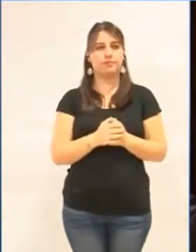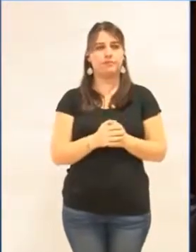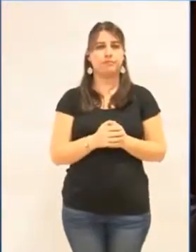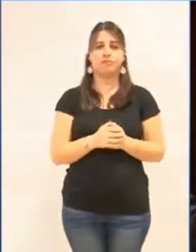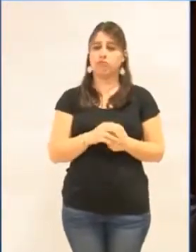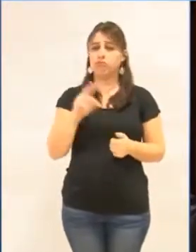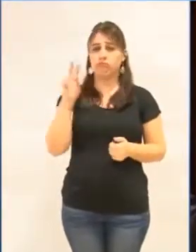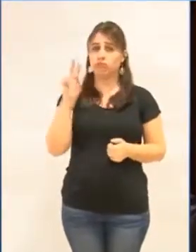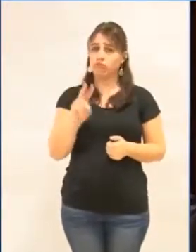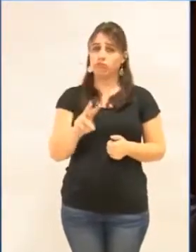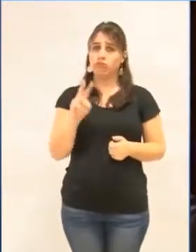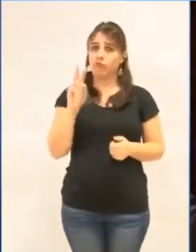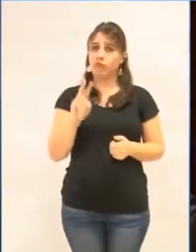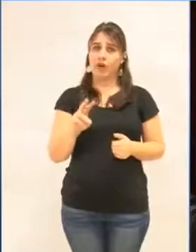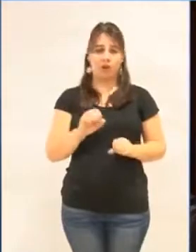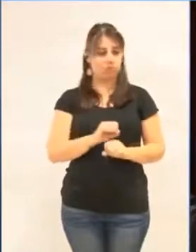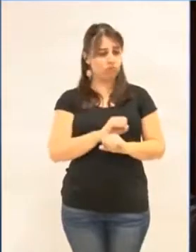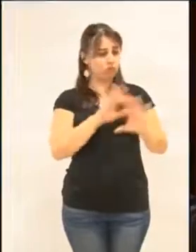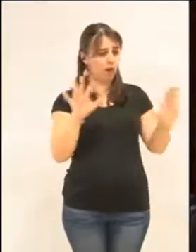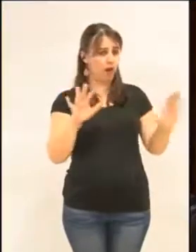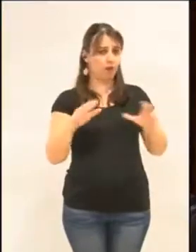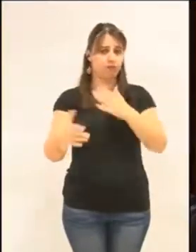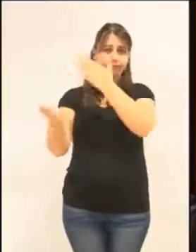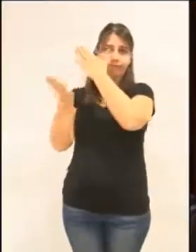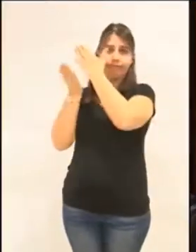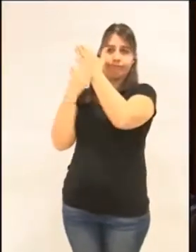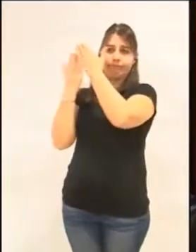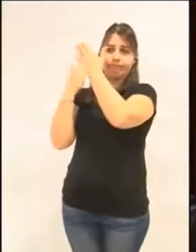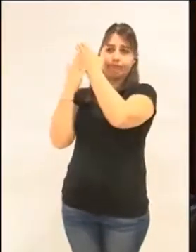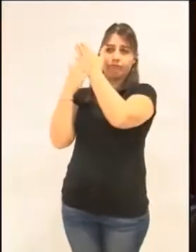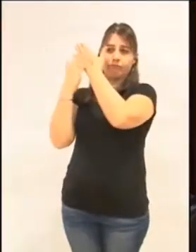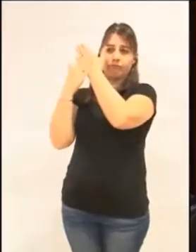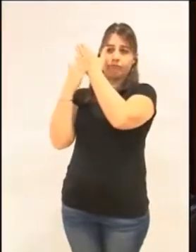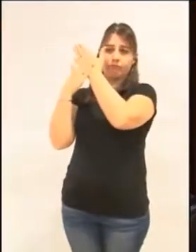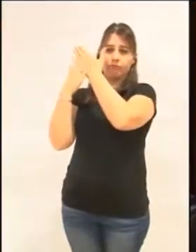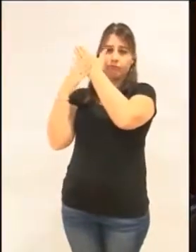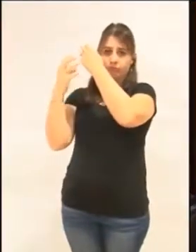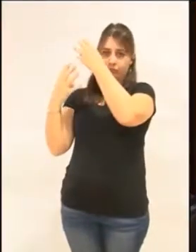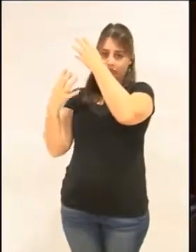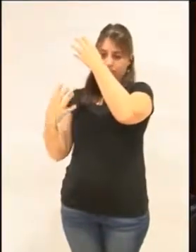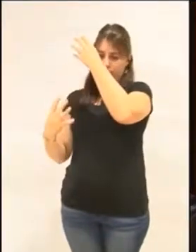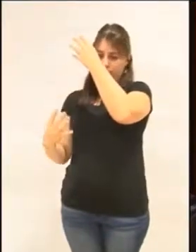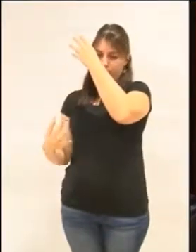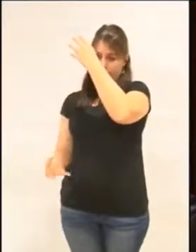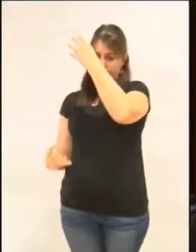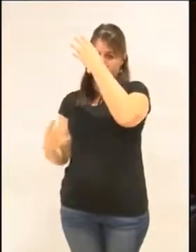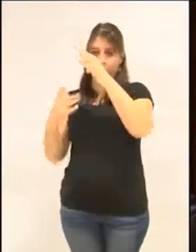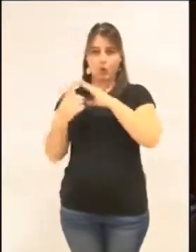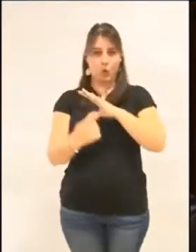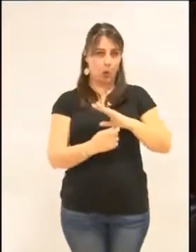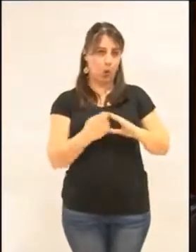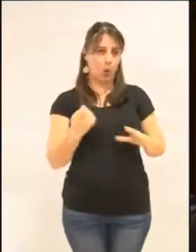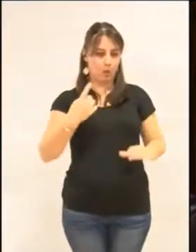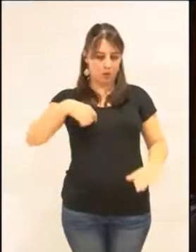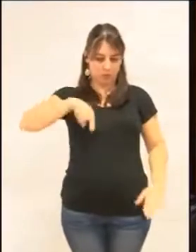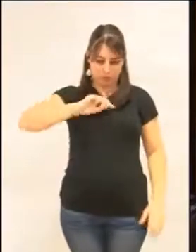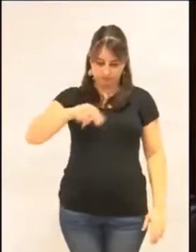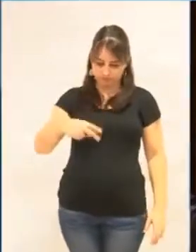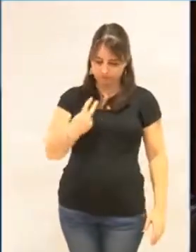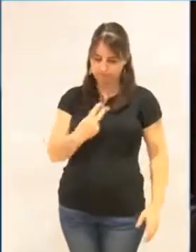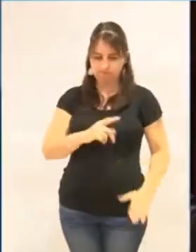Indiscutablement, les remarques de la Chambre remettent sur la table le devoir et le